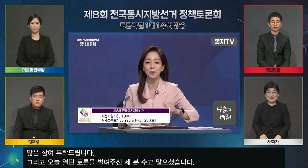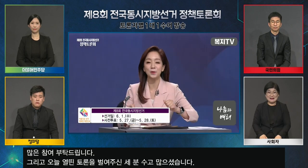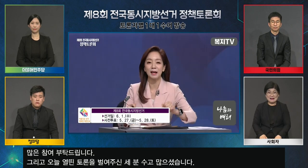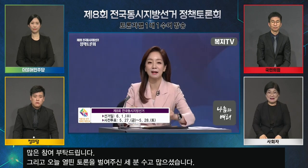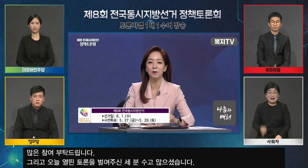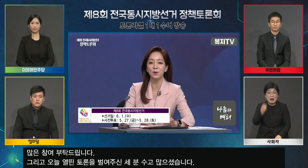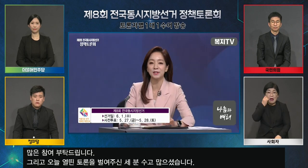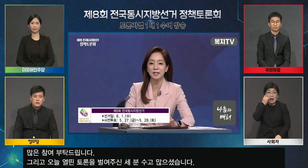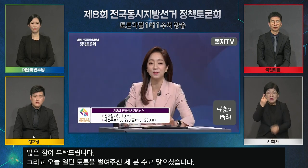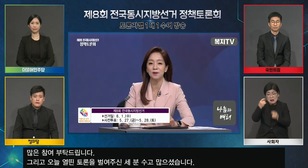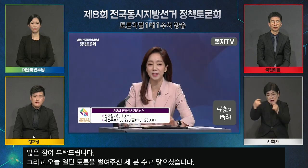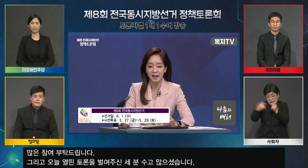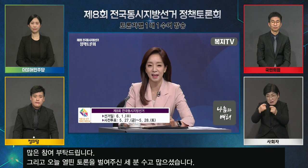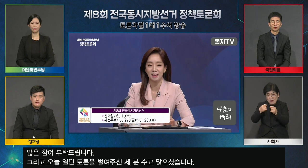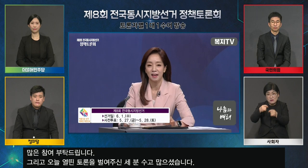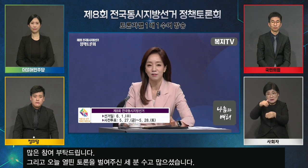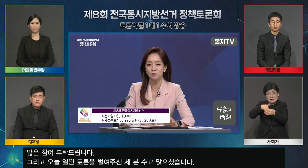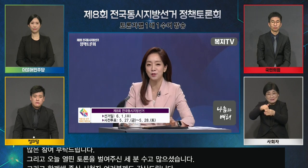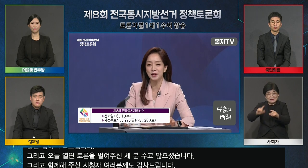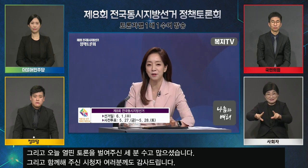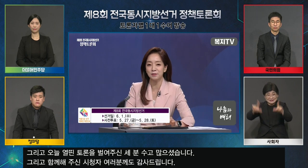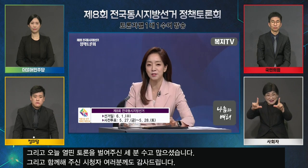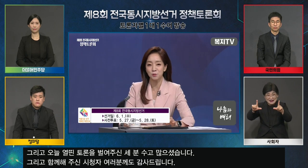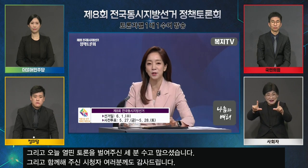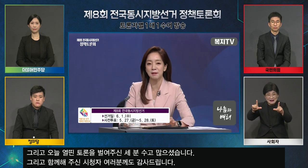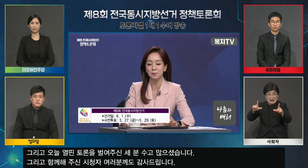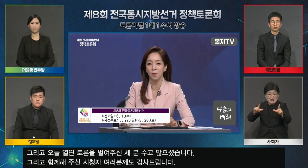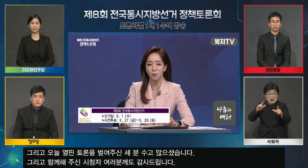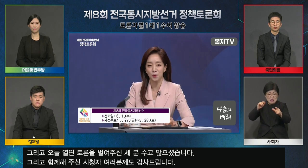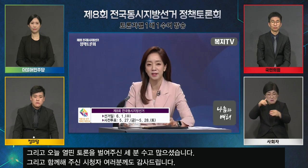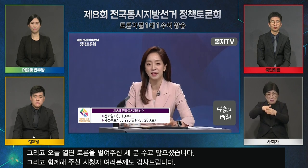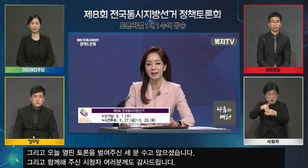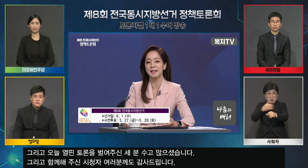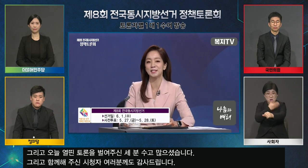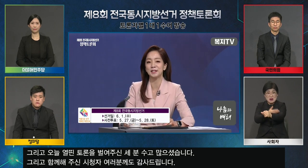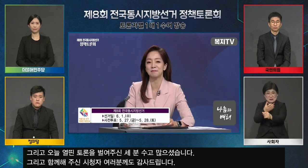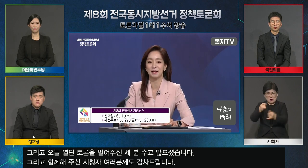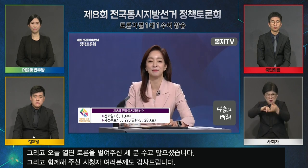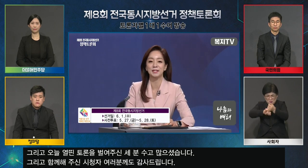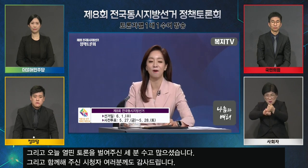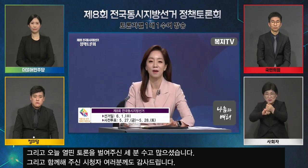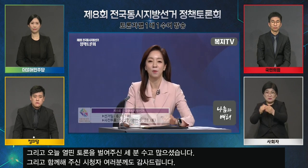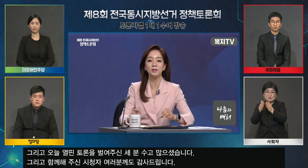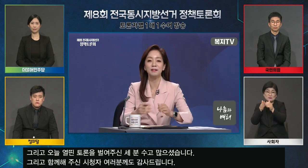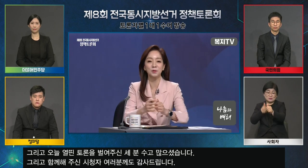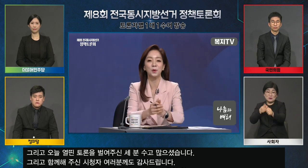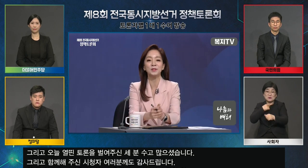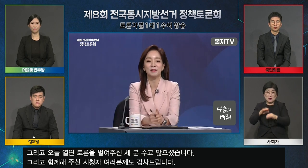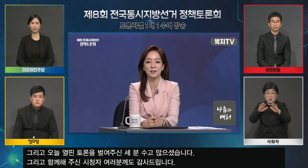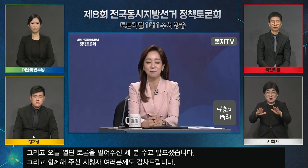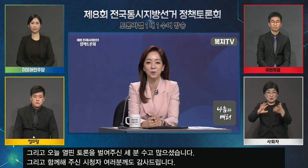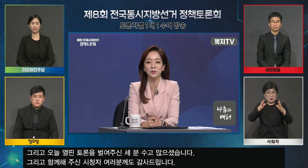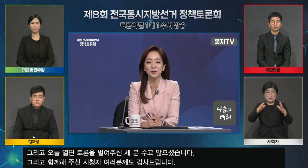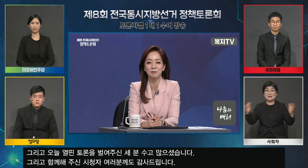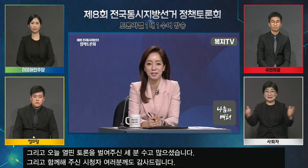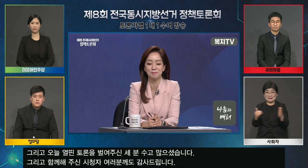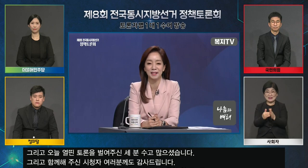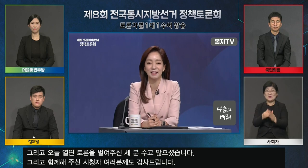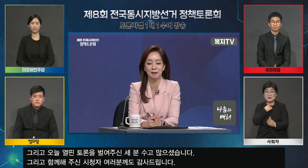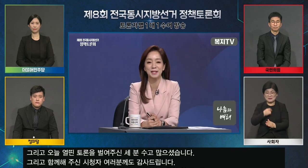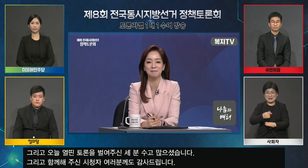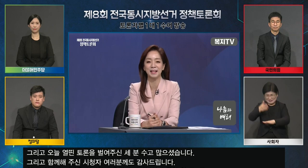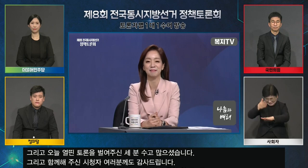달 앞으로 다가온 선거 이래 유권자 여러분의 소중한 한 표 꼭 행사하시기를 바라면서 오늘 토론 여기서 모두